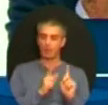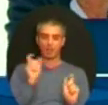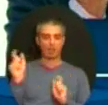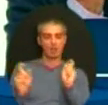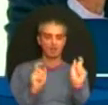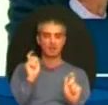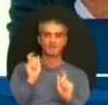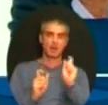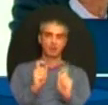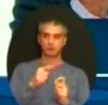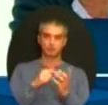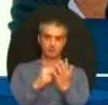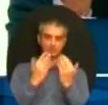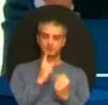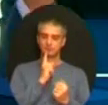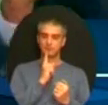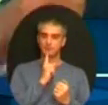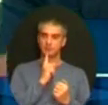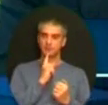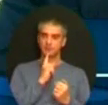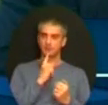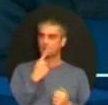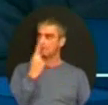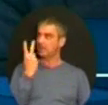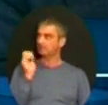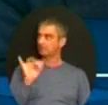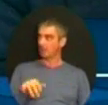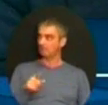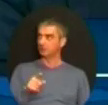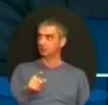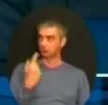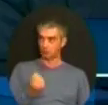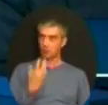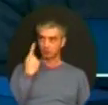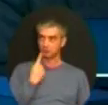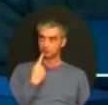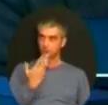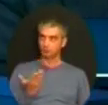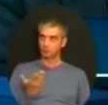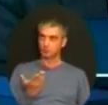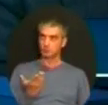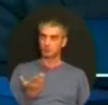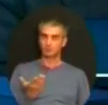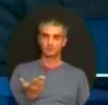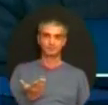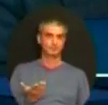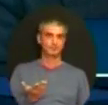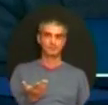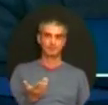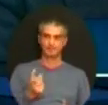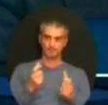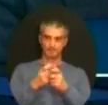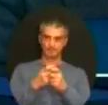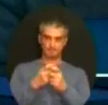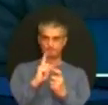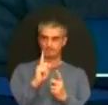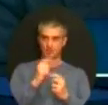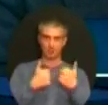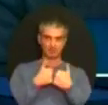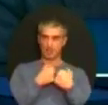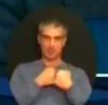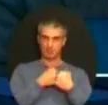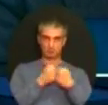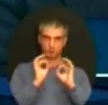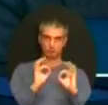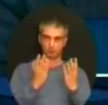לבוא ולהגיד... רגע, רגע, רגע, רגע, רגע, רגע, חברת הכנסת ברקו, שנייה, רגע. שזה מספרים קטנים. במפלגה שלא צריכה להתמודד עם שום דבר.